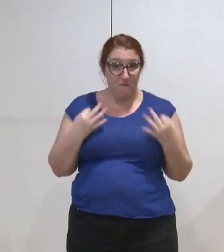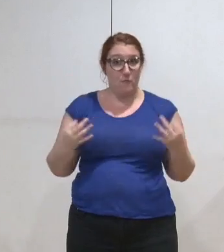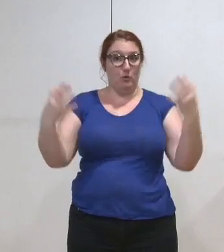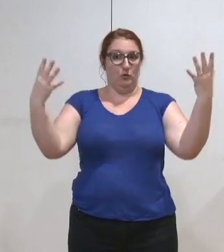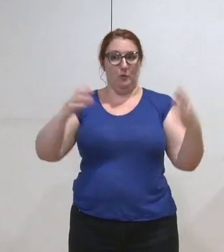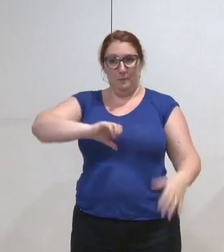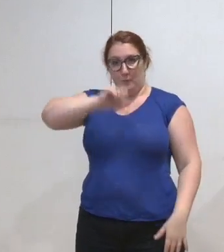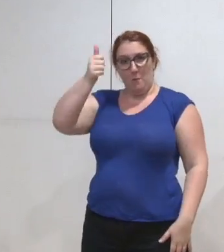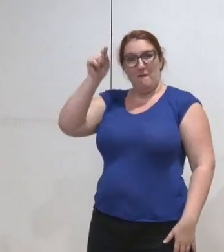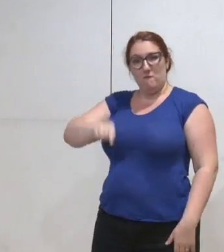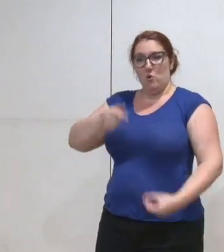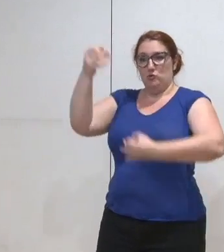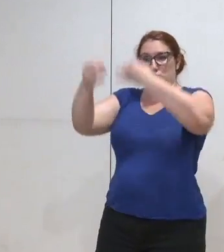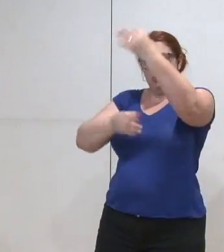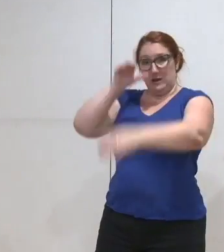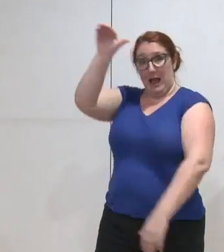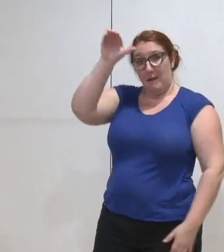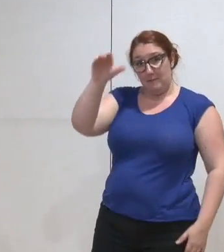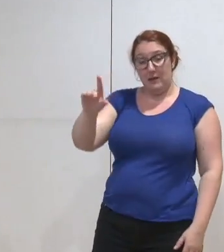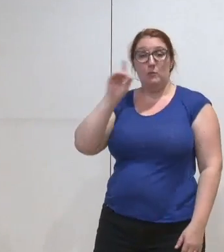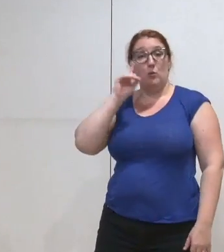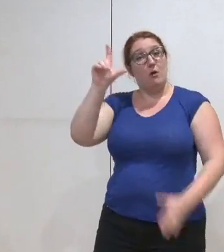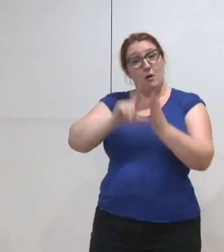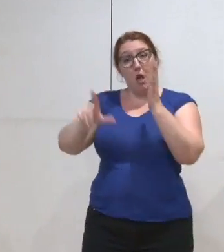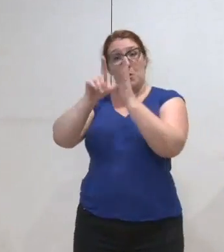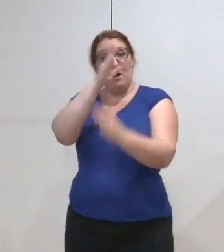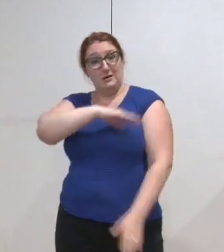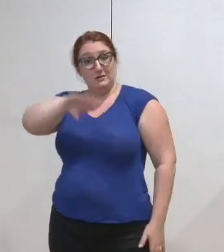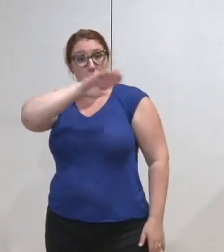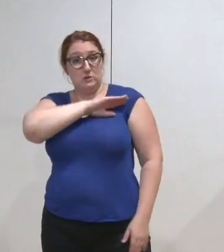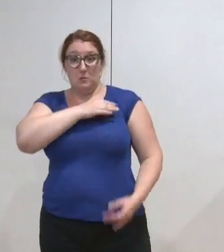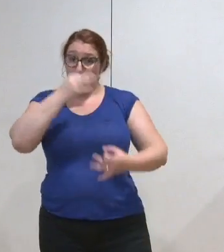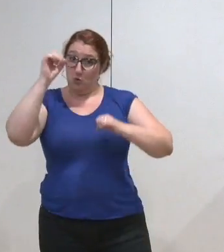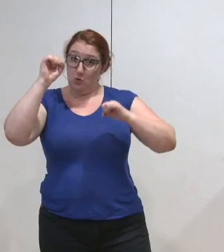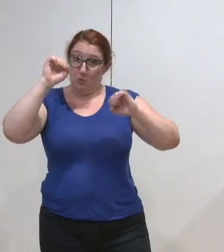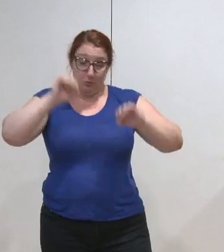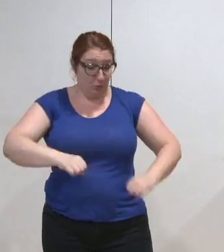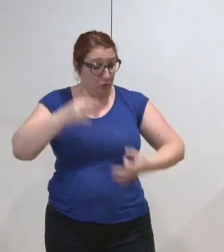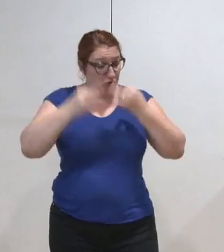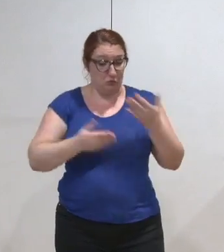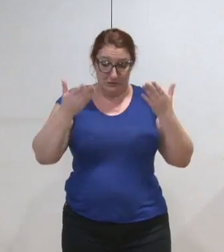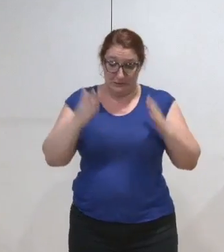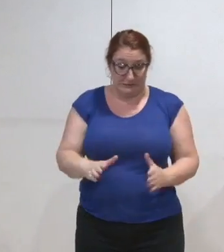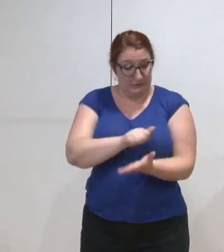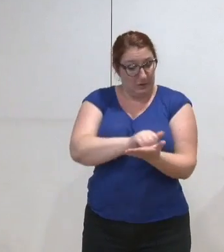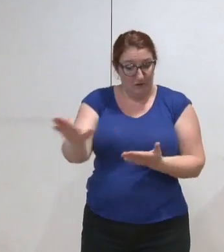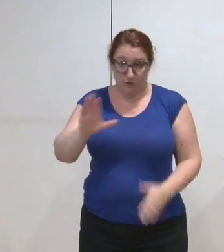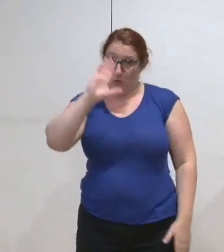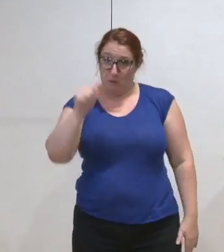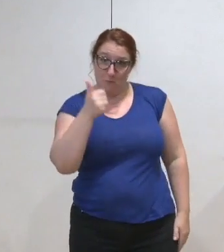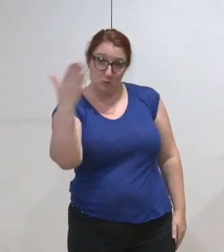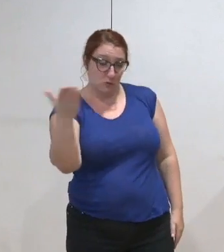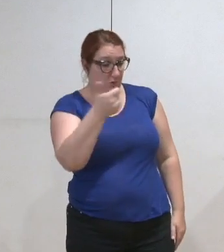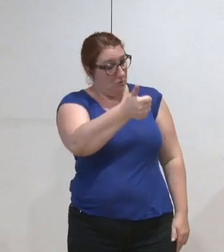pour qu'il dise le droit le juge a le droit aussi de dire qu'il ne voit pas la nécessité d'une évacuation et renvoyer la balle au